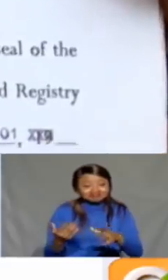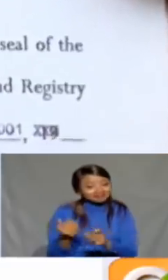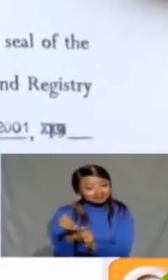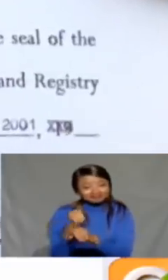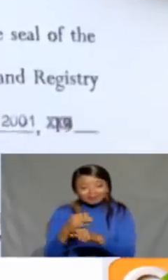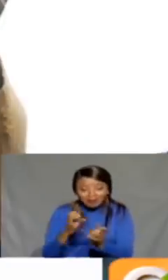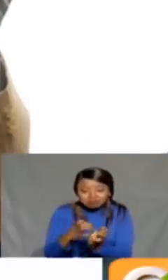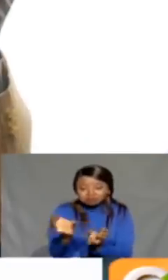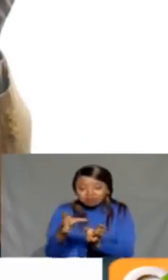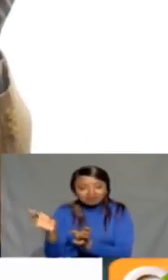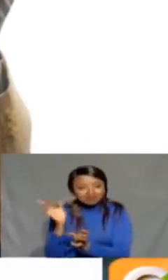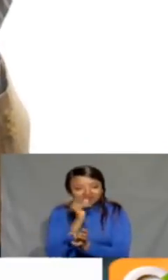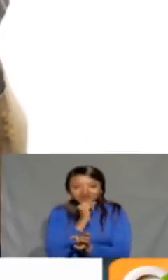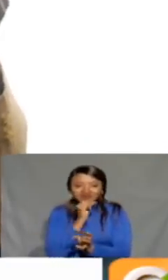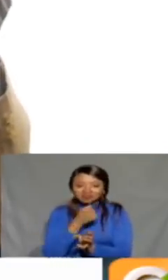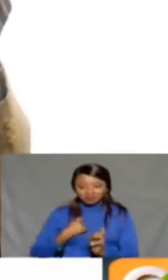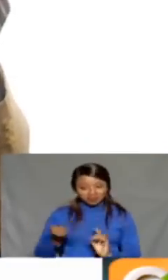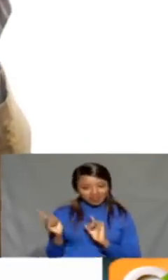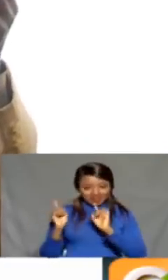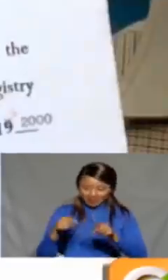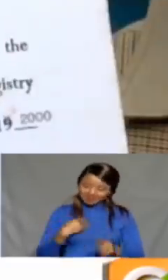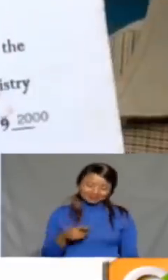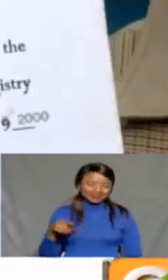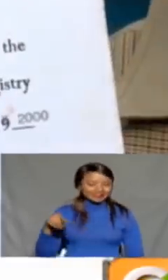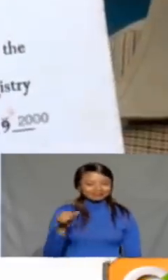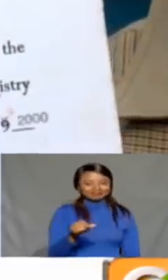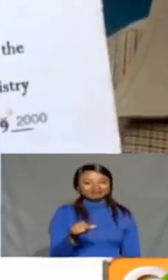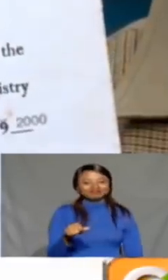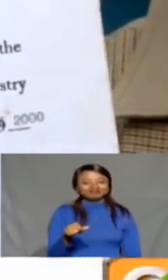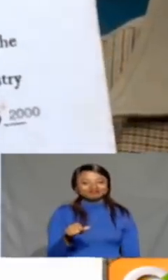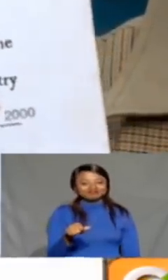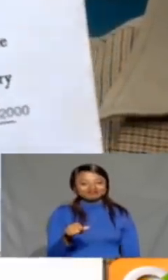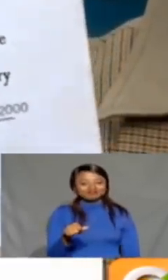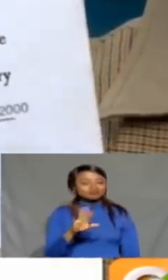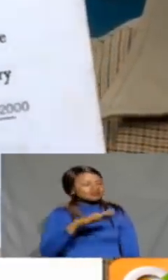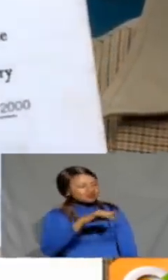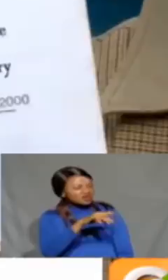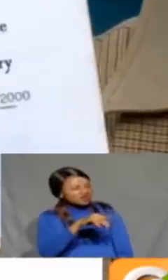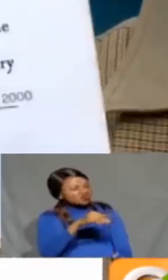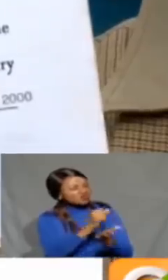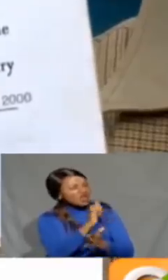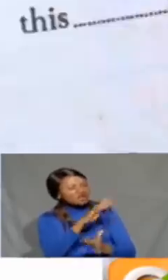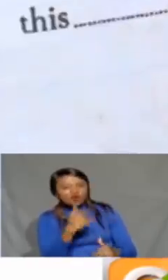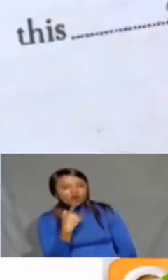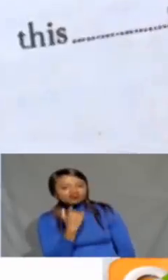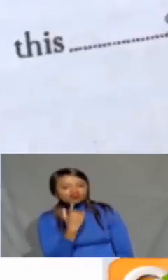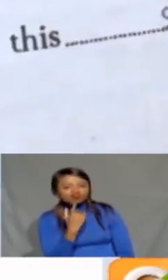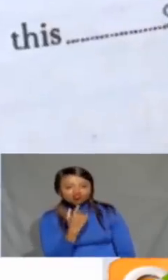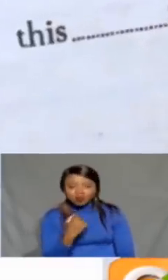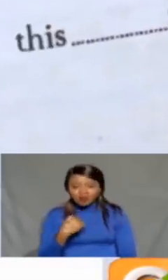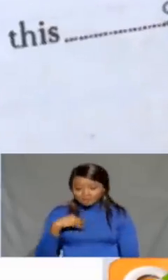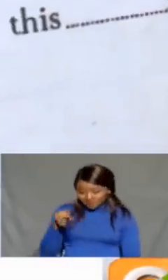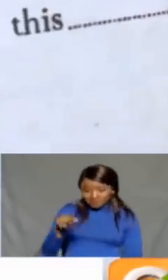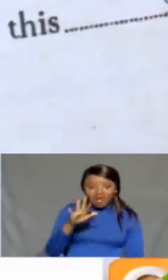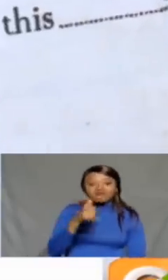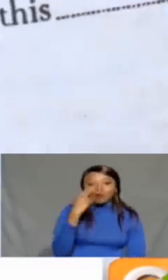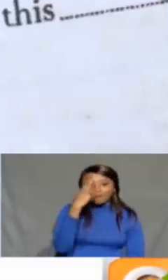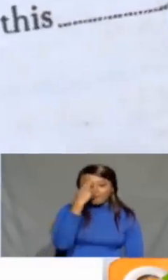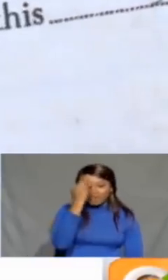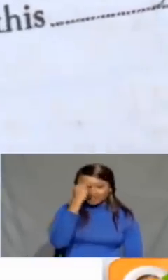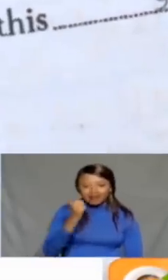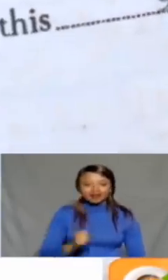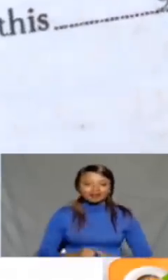imetengenezwa sasa ndio tukakuja nikanunua hii. So wewe ununua kwa nani? Nilinunua shamba kwa